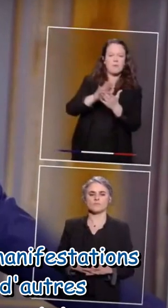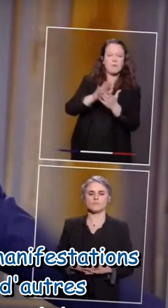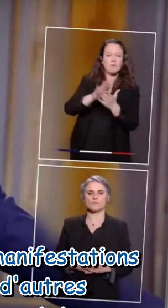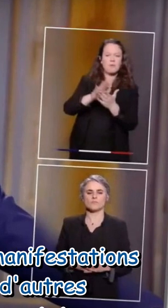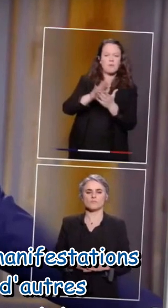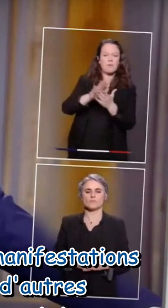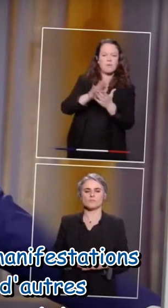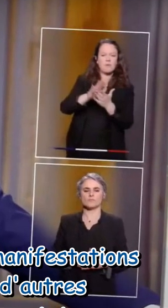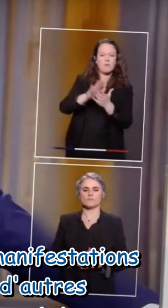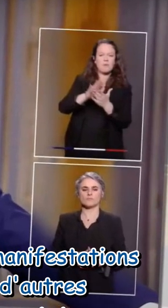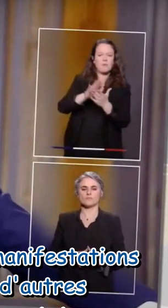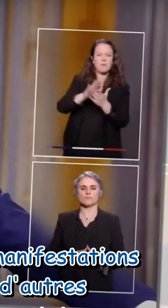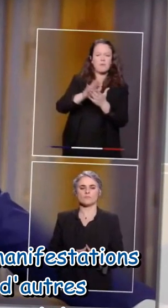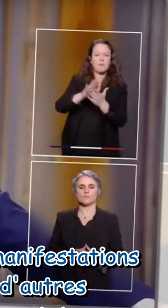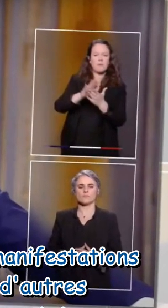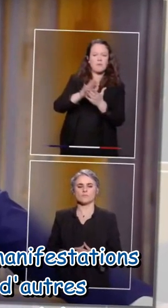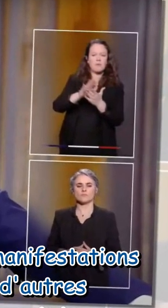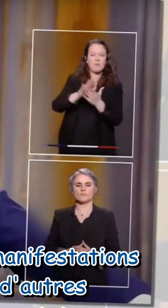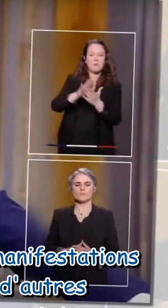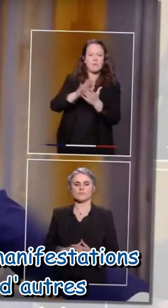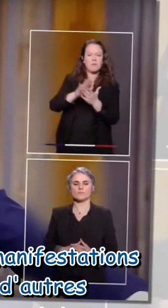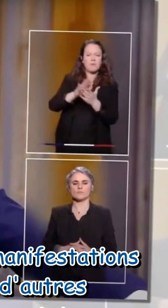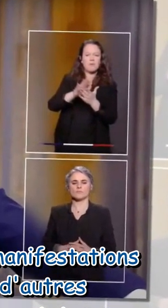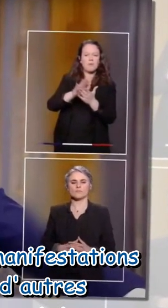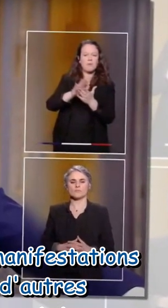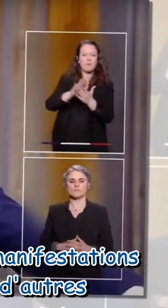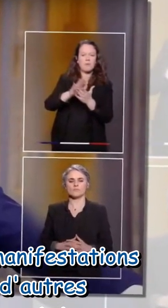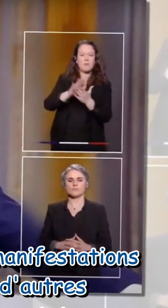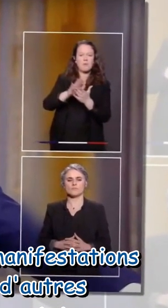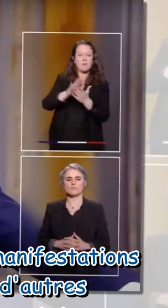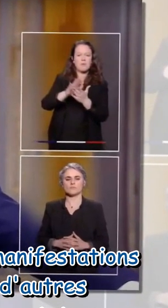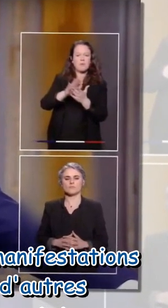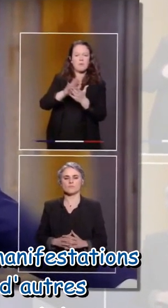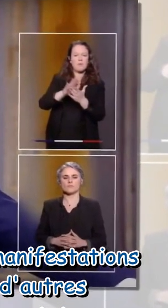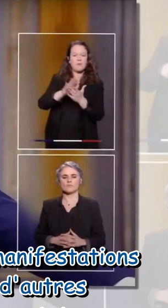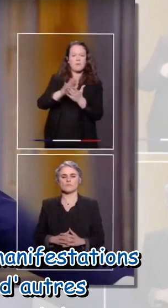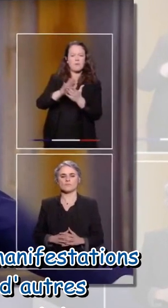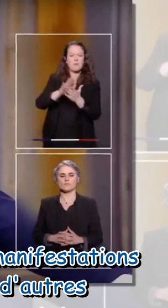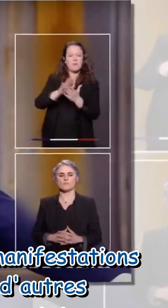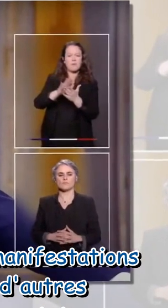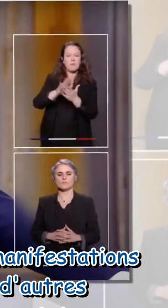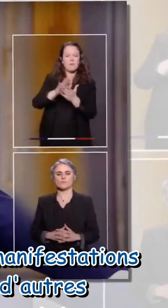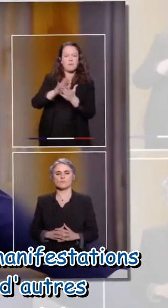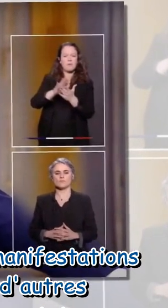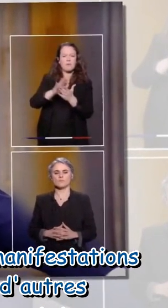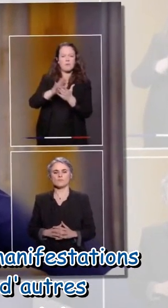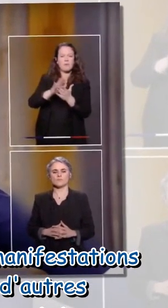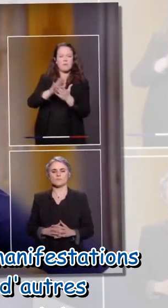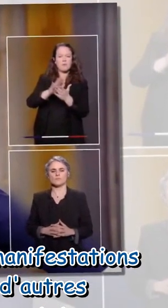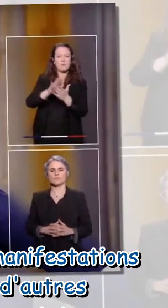Si ses propos sur le projet de loi et les manifestations ont interpellé certaines personnes, d'autres détails ont attiré l'attention